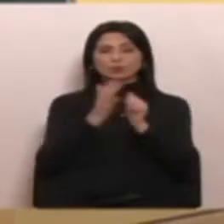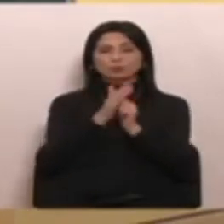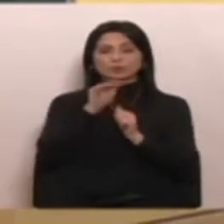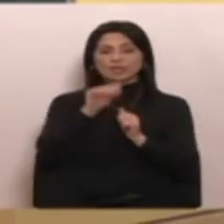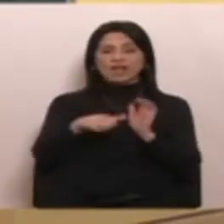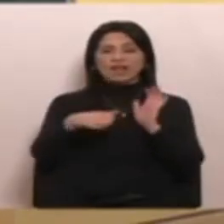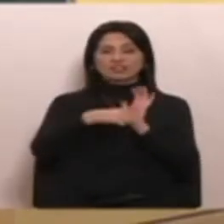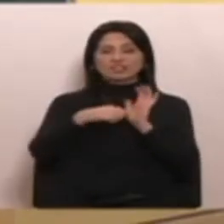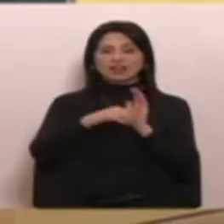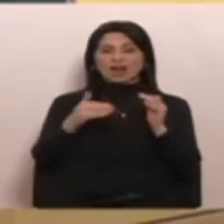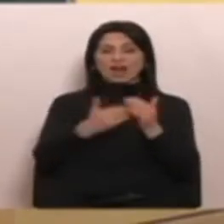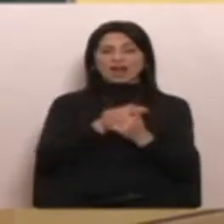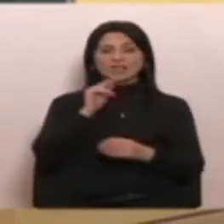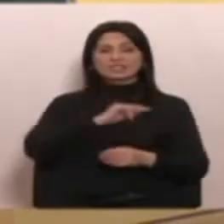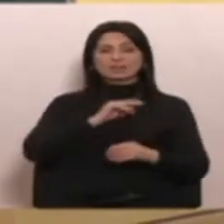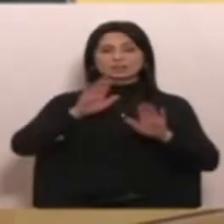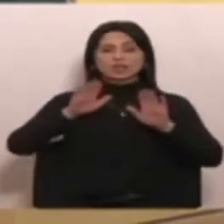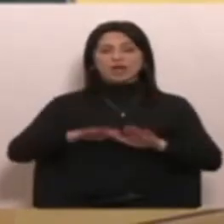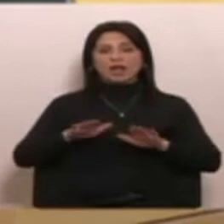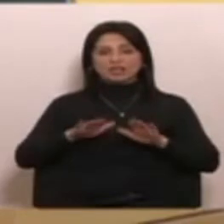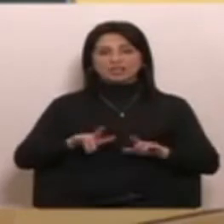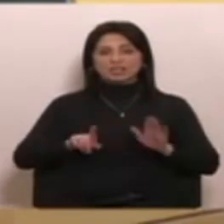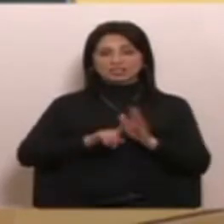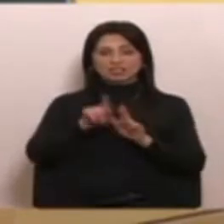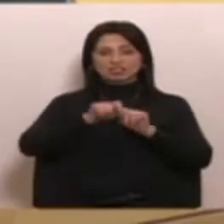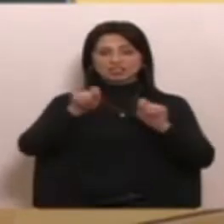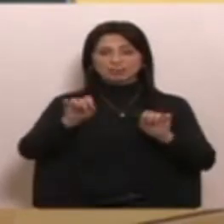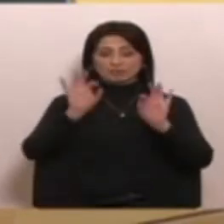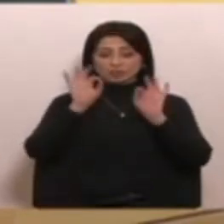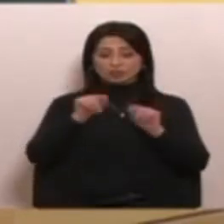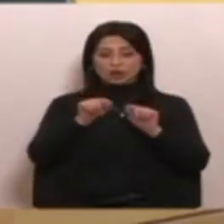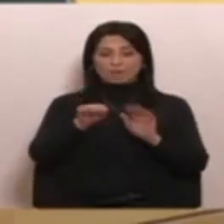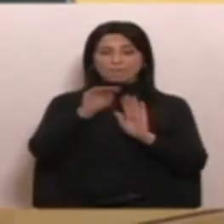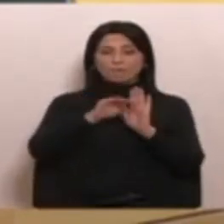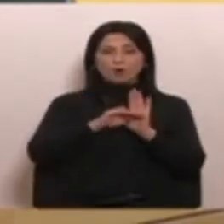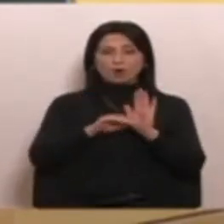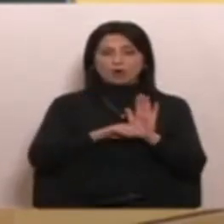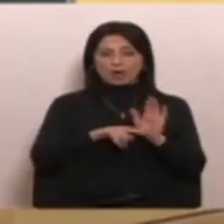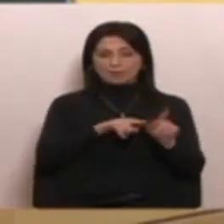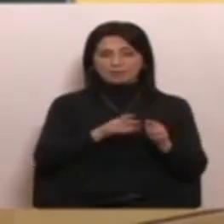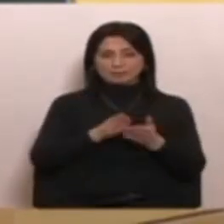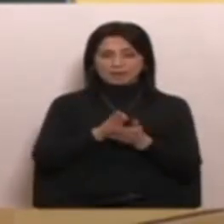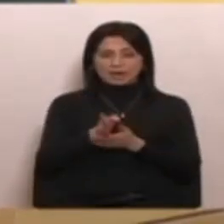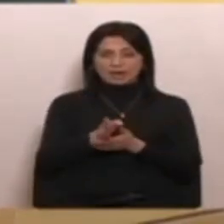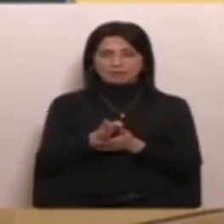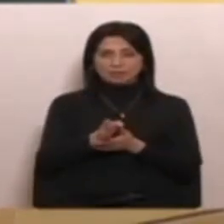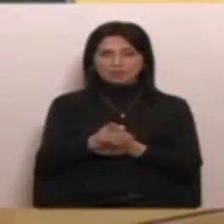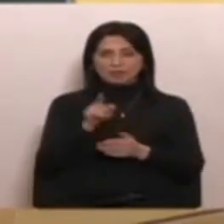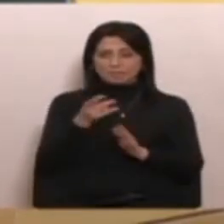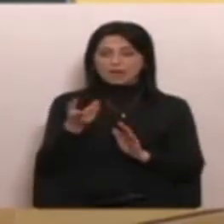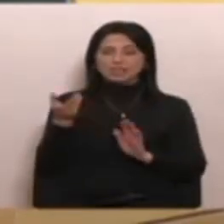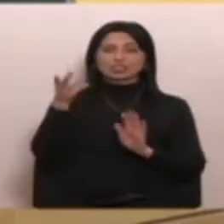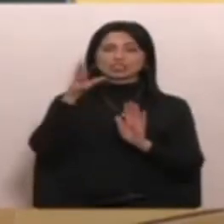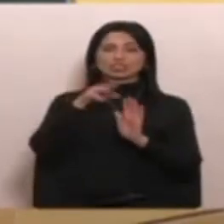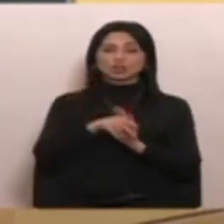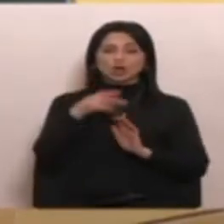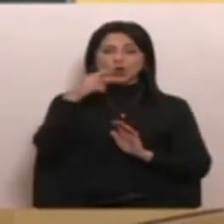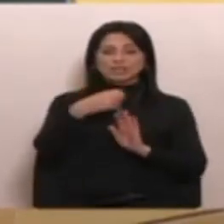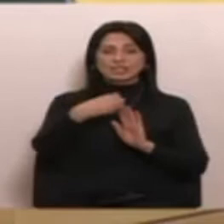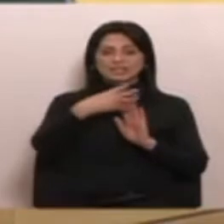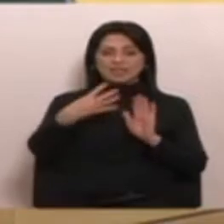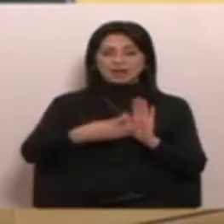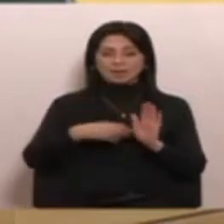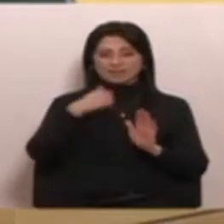15600 ახალი სამუშაო ადგილი შექმნილია სწორედ ამ პროგრამის ფარგლებში. მათ შორის 2019